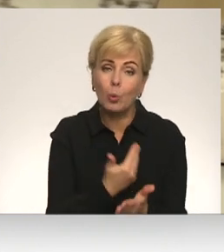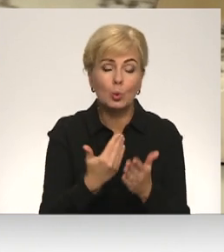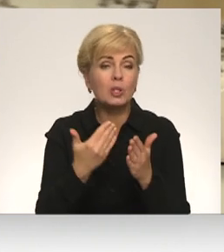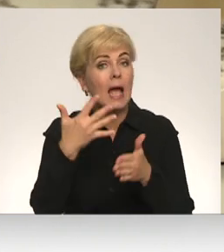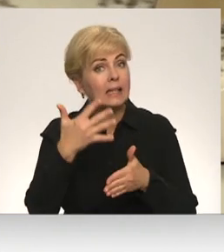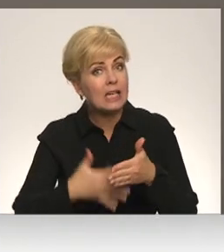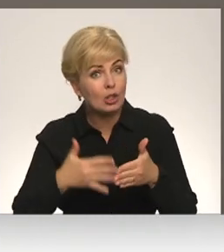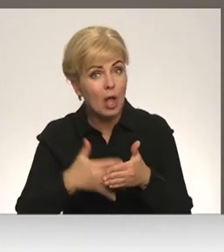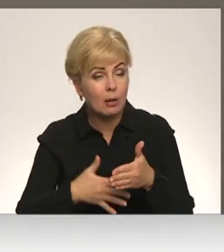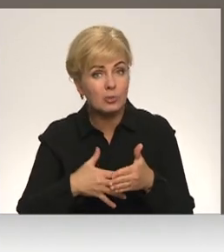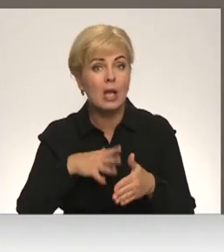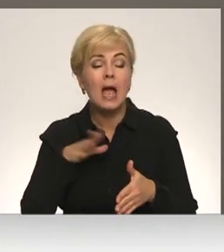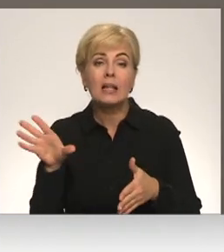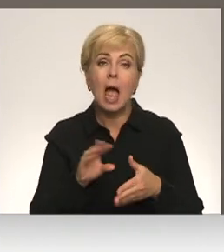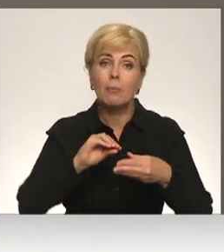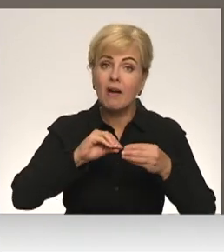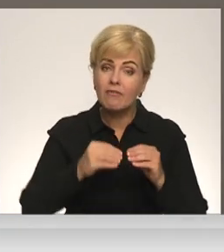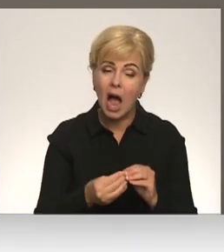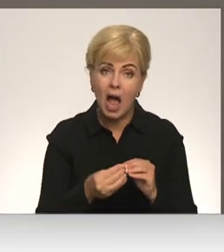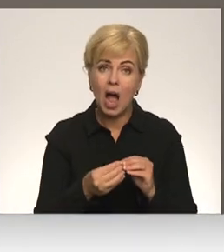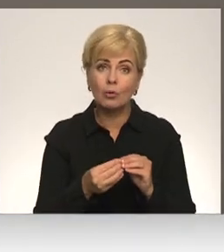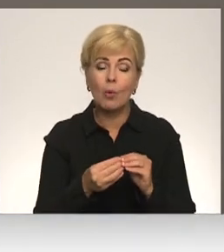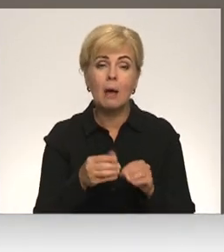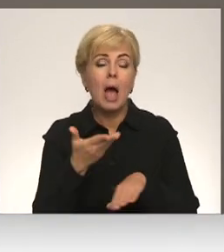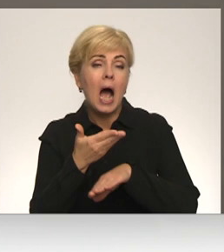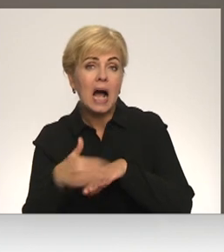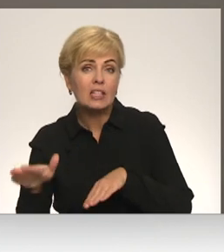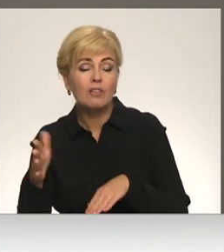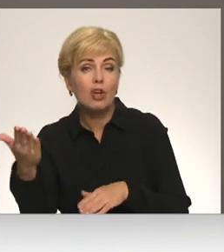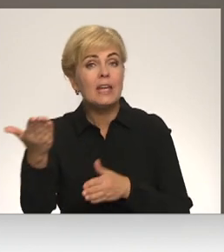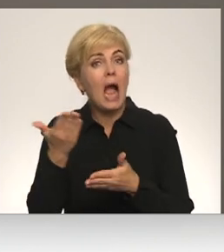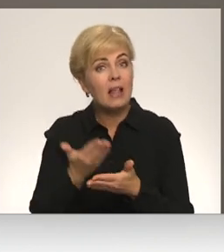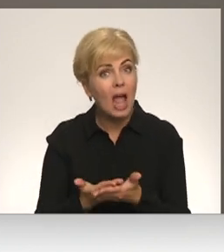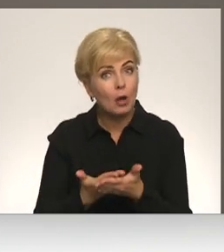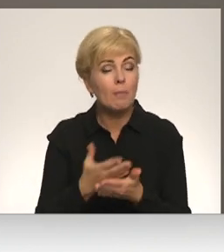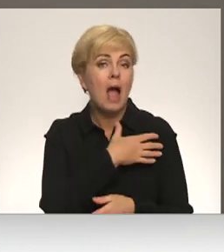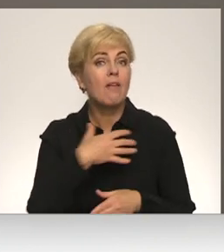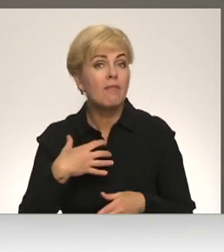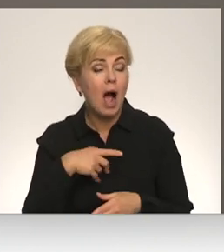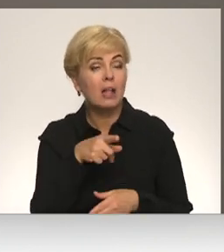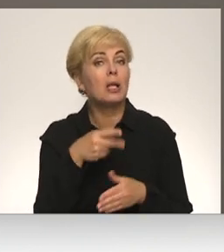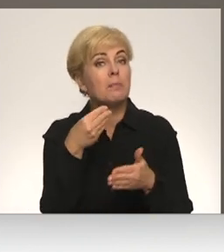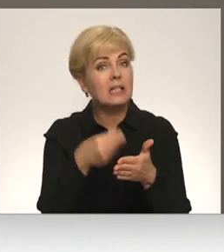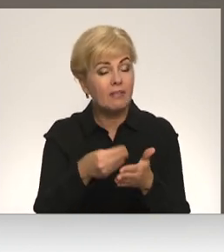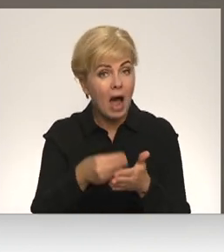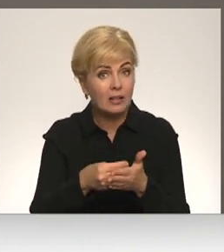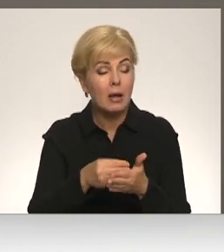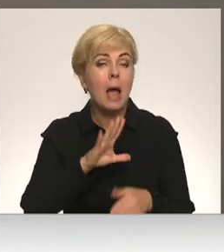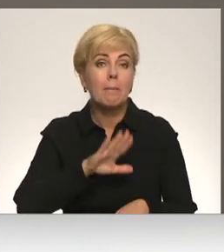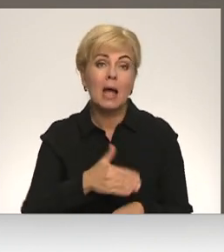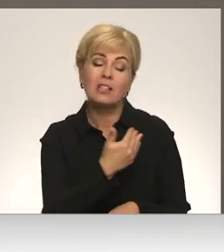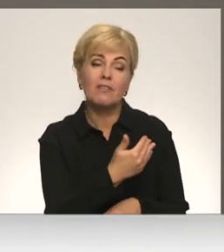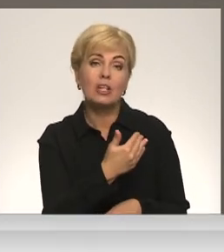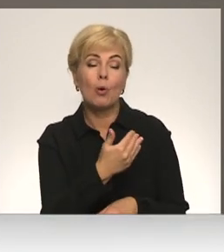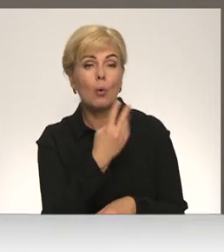risinājumus. Ņemti vērā atsevišķi ieteikumi, tos valdība izvērtē pēc no saviem